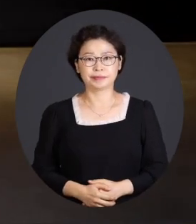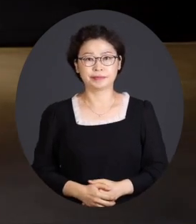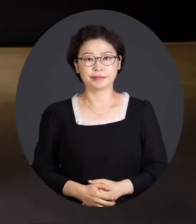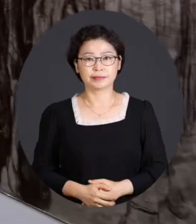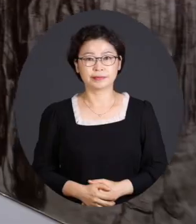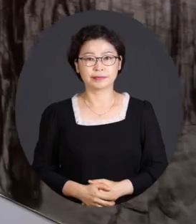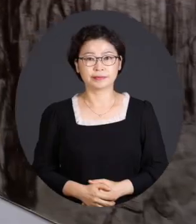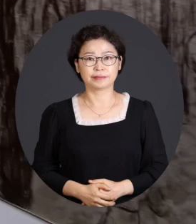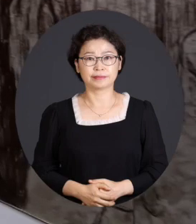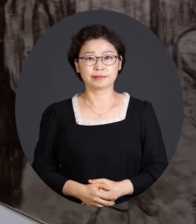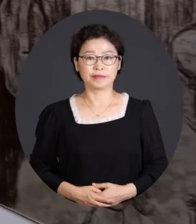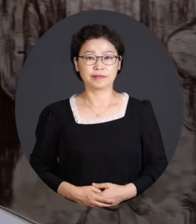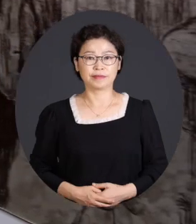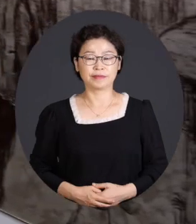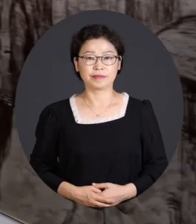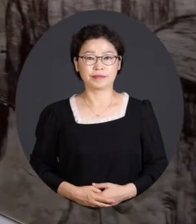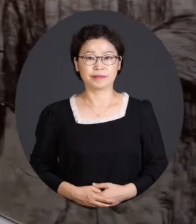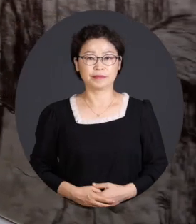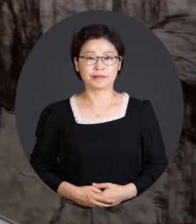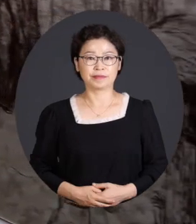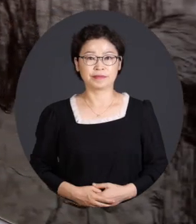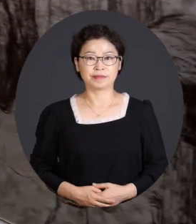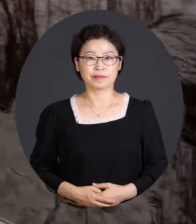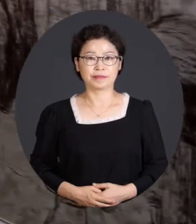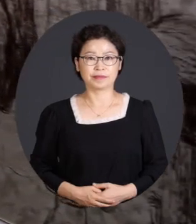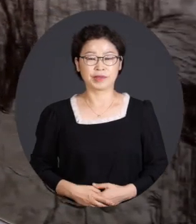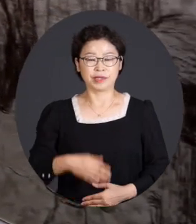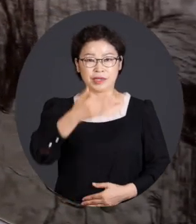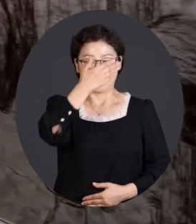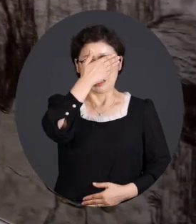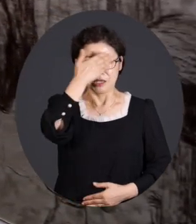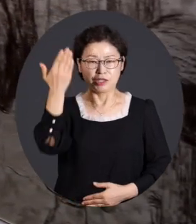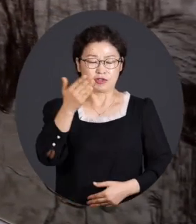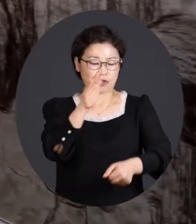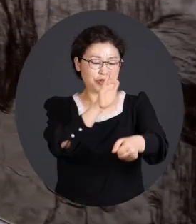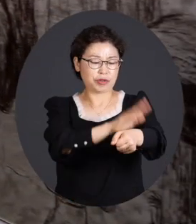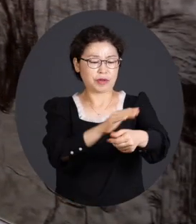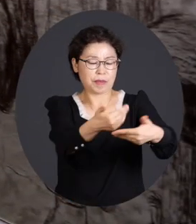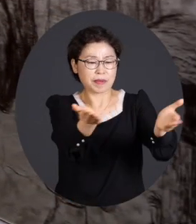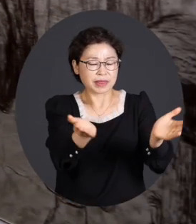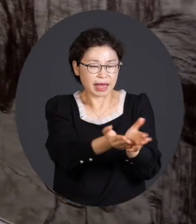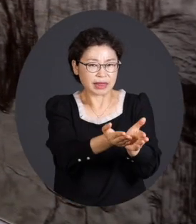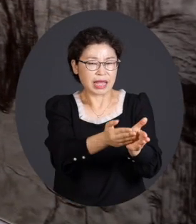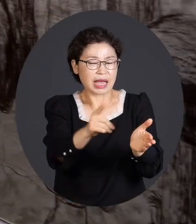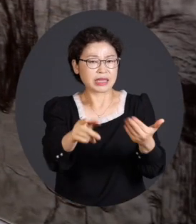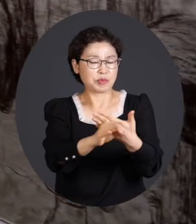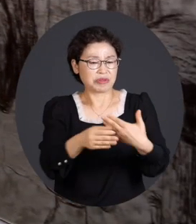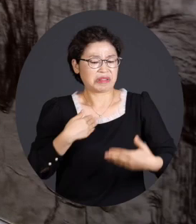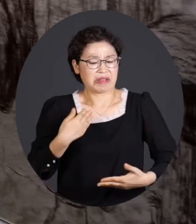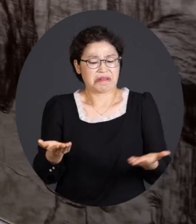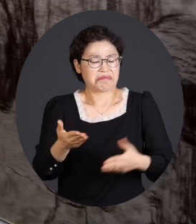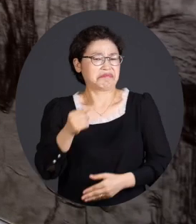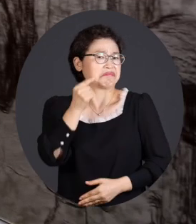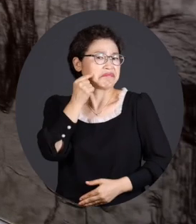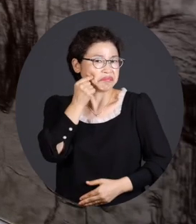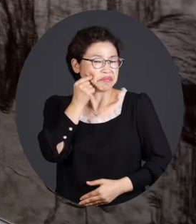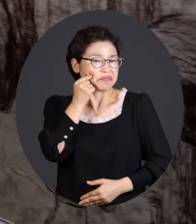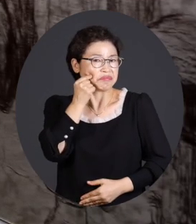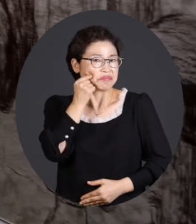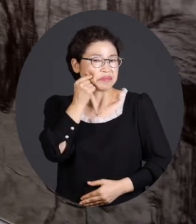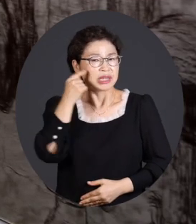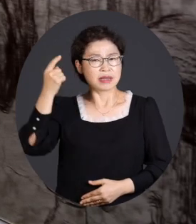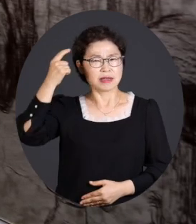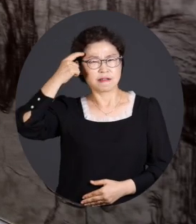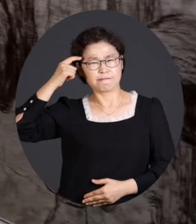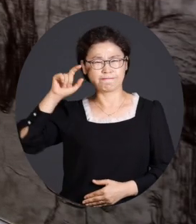내가 금살에 익었지 애기나 서청원이 아니고 내가 일할 수 없다. 그러니까